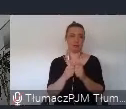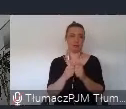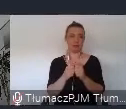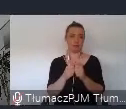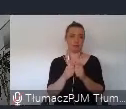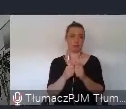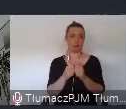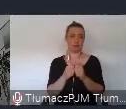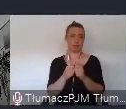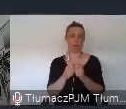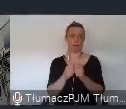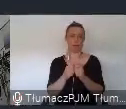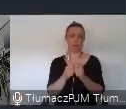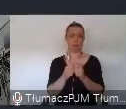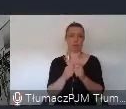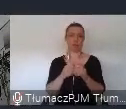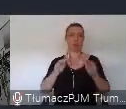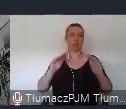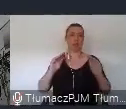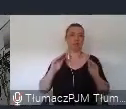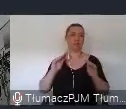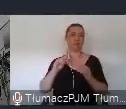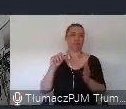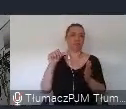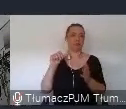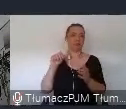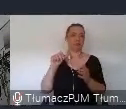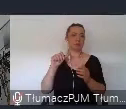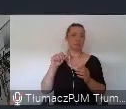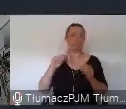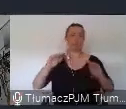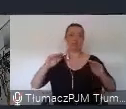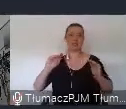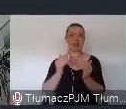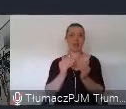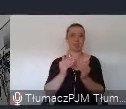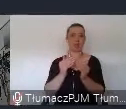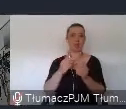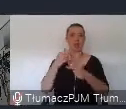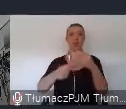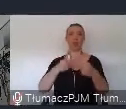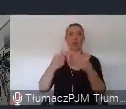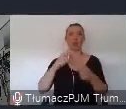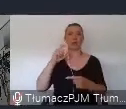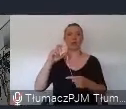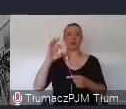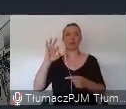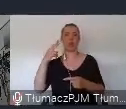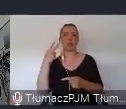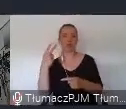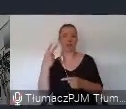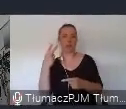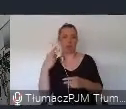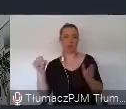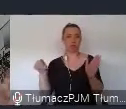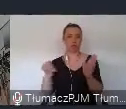CO2 do 55% już w 2030 roku, co jest, tak jak pan Zdzisław przed chwilą powiedział, sporą różnicą.